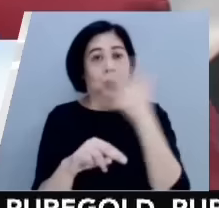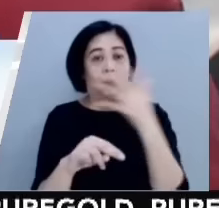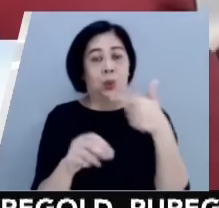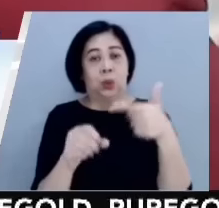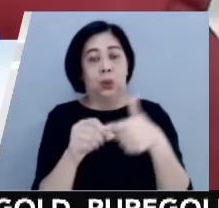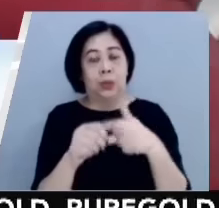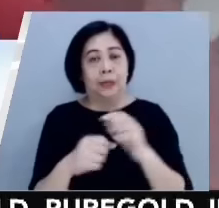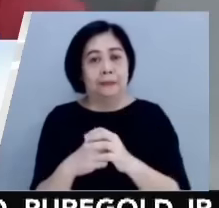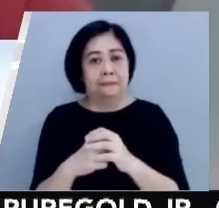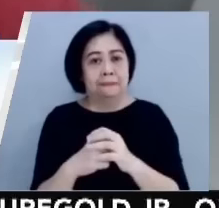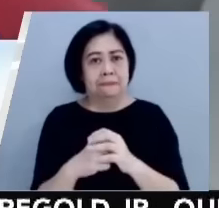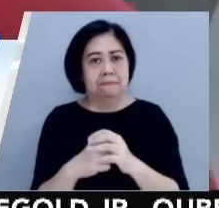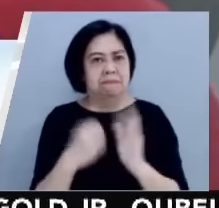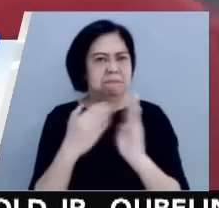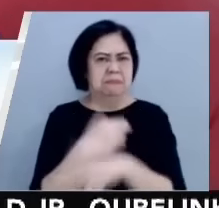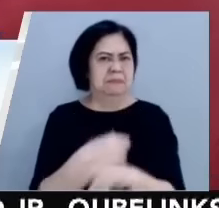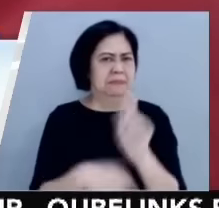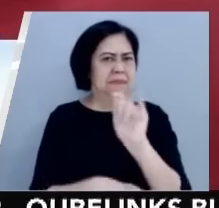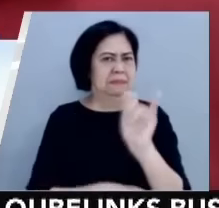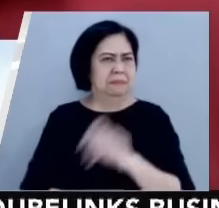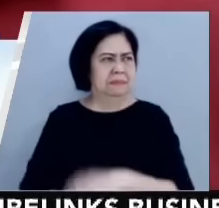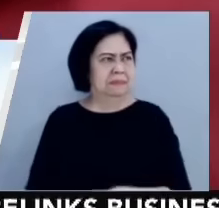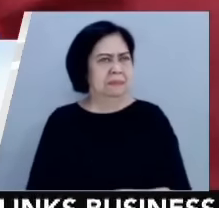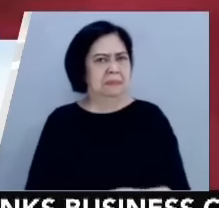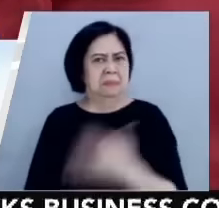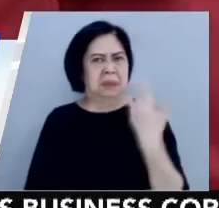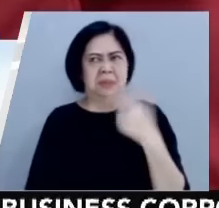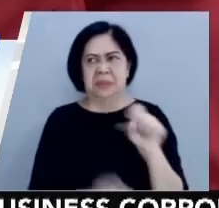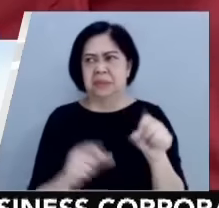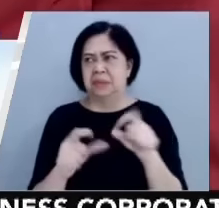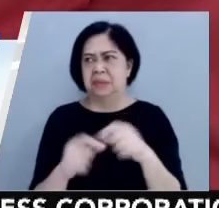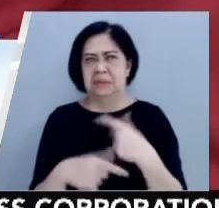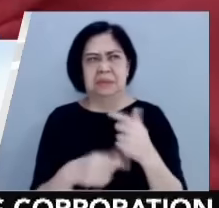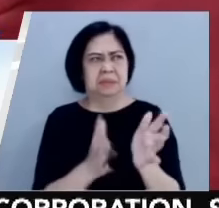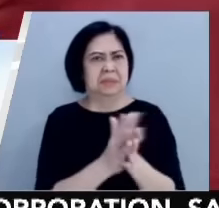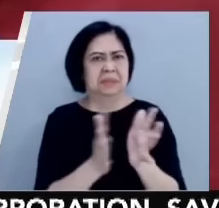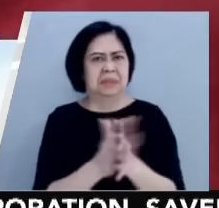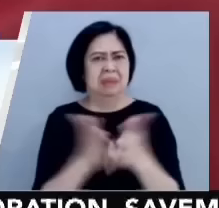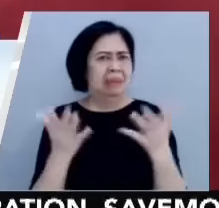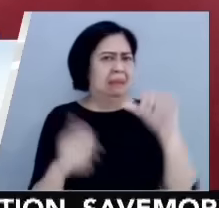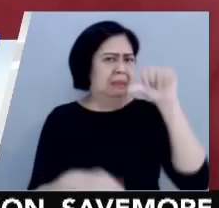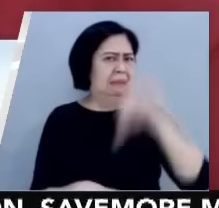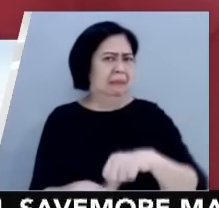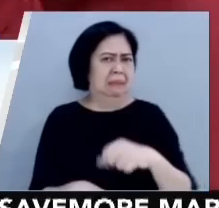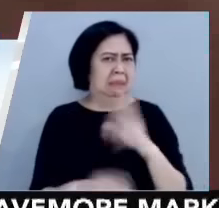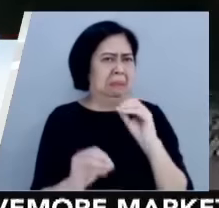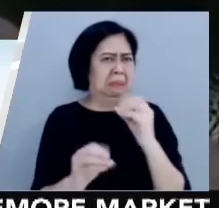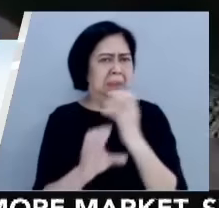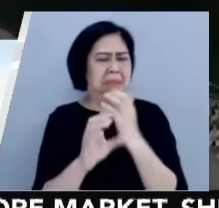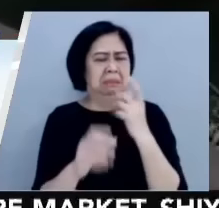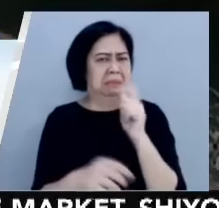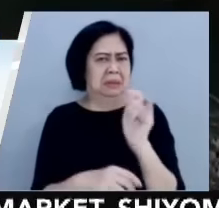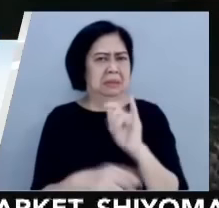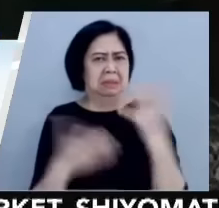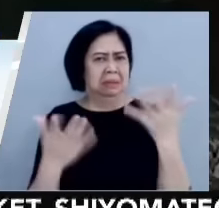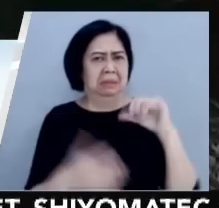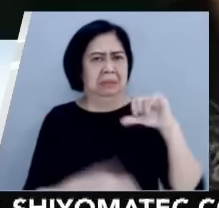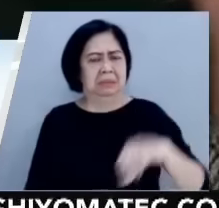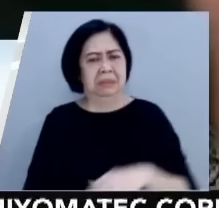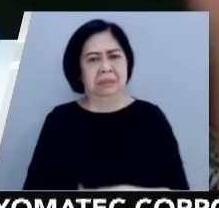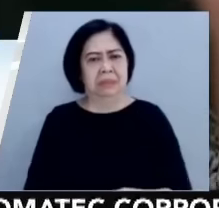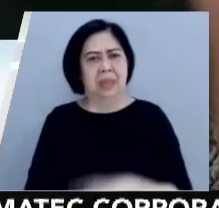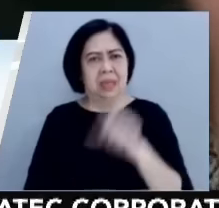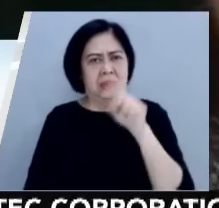Sasahuli ko na itong taxi. Siguro ko, magtinda na lang ako, maglako-lako. Wala na, lugi na, hindi kami kapitin sa taxi, wala na talaga. Dapat taasan naman